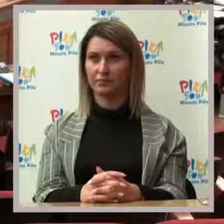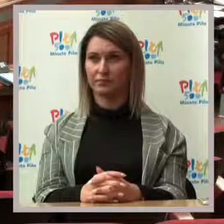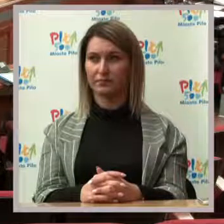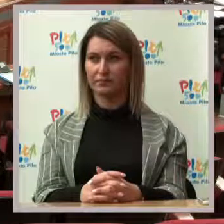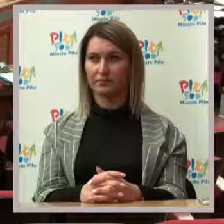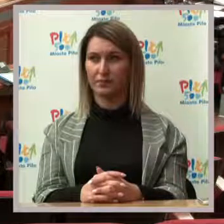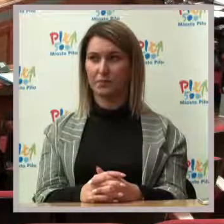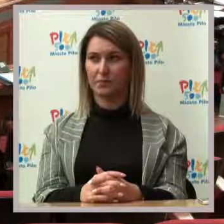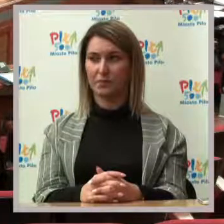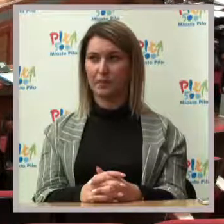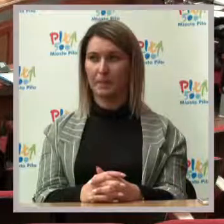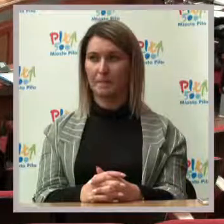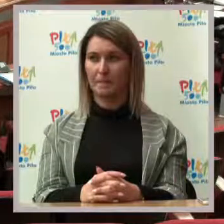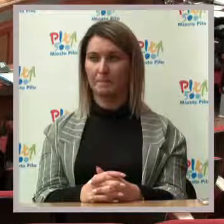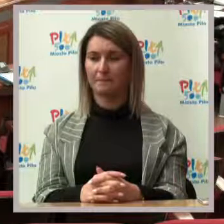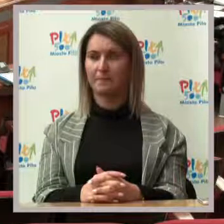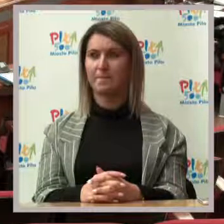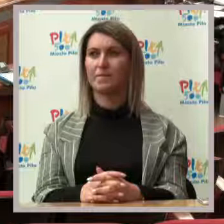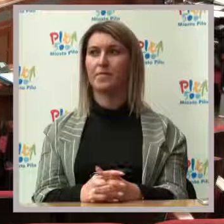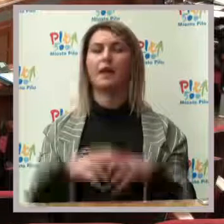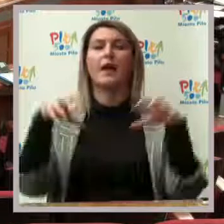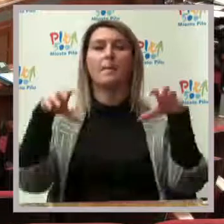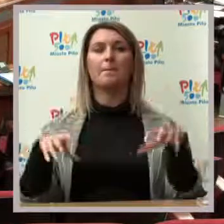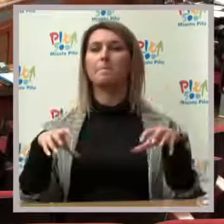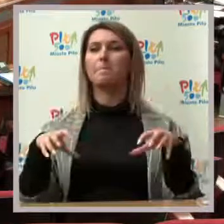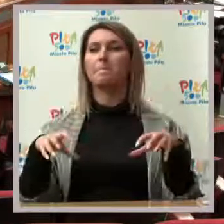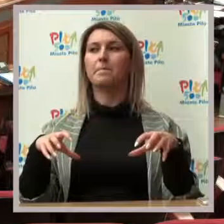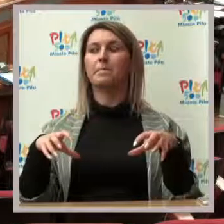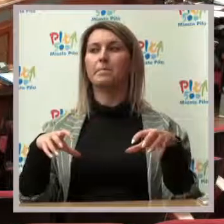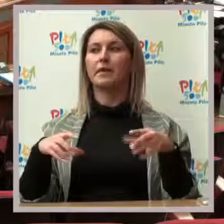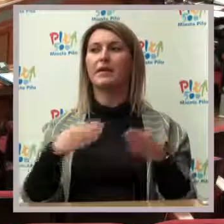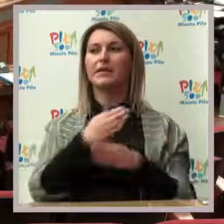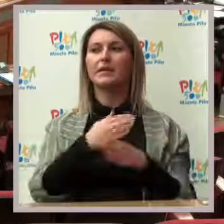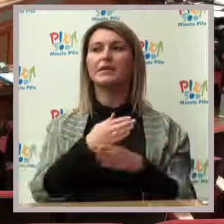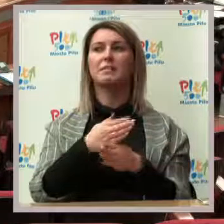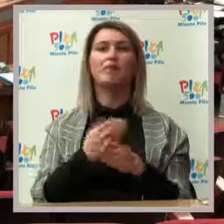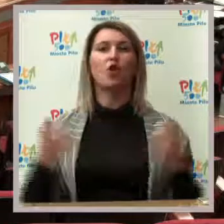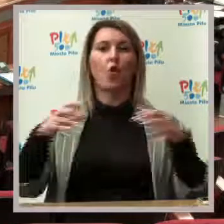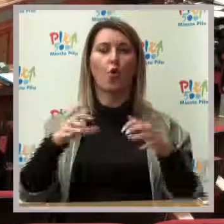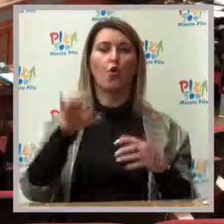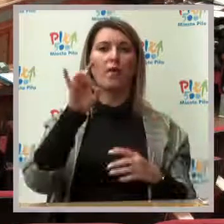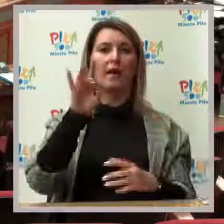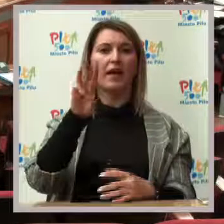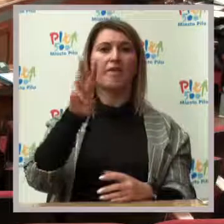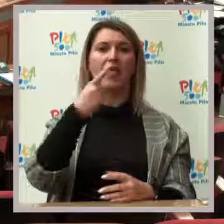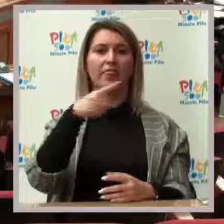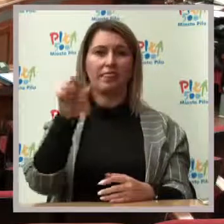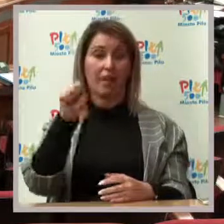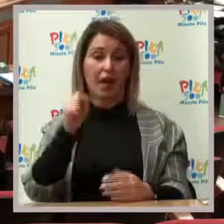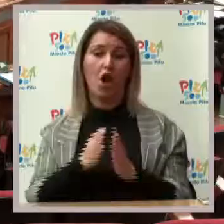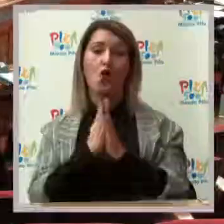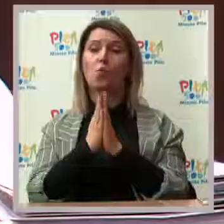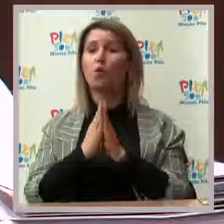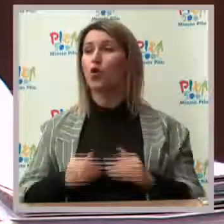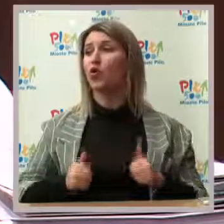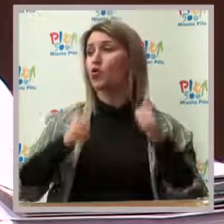Również o głos prosił prezes Pilskiego Lekkoatletycznego Klubu Sportowego Gwda Piła Czesław Pachowicz.